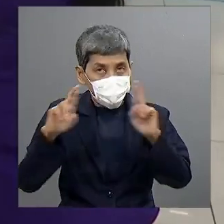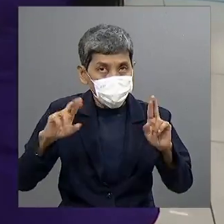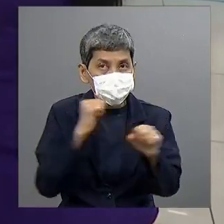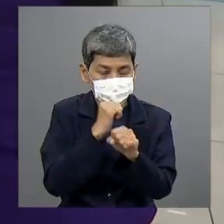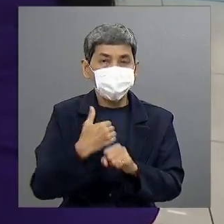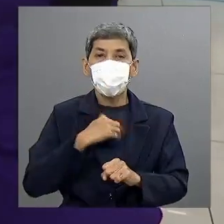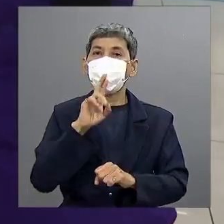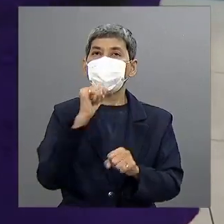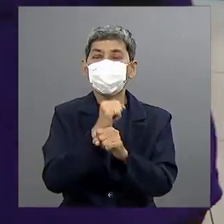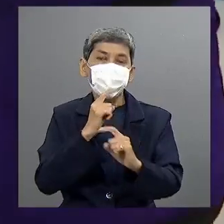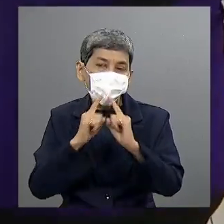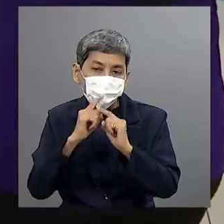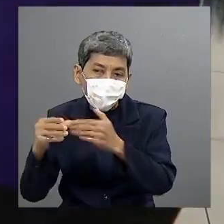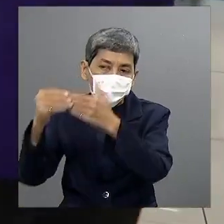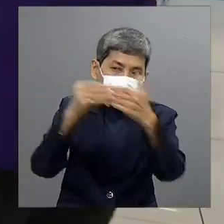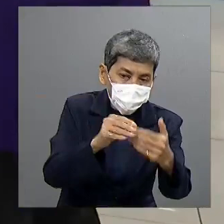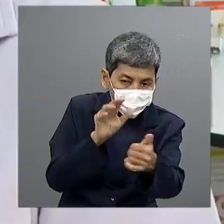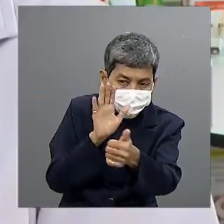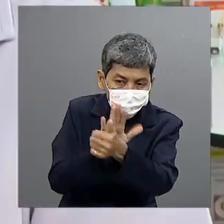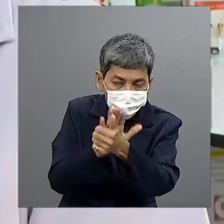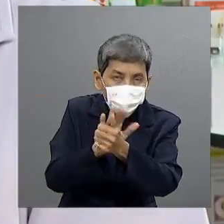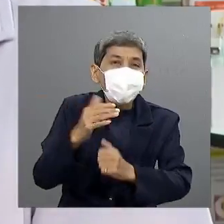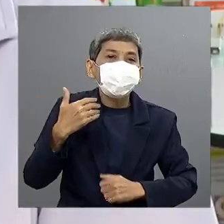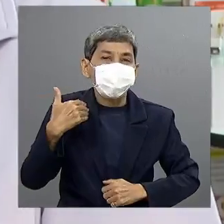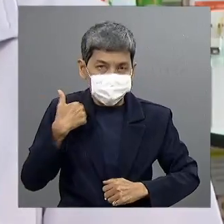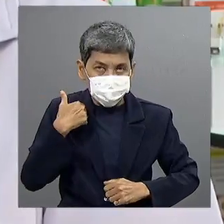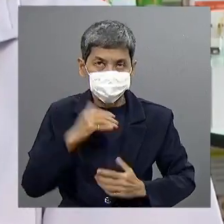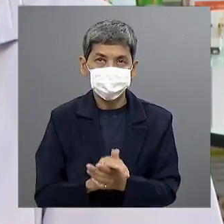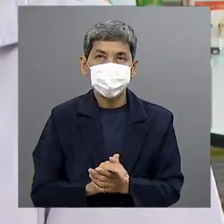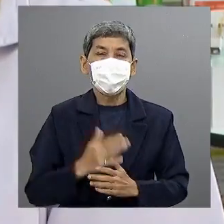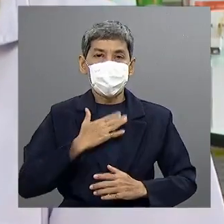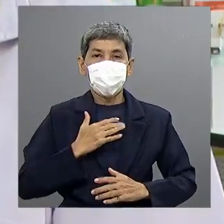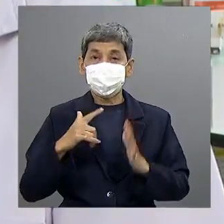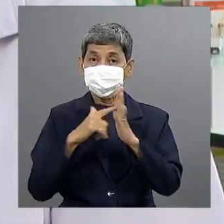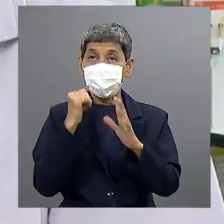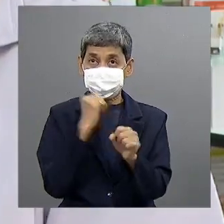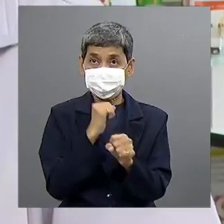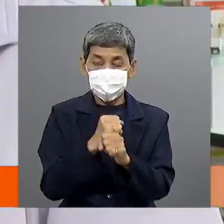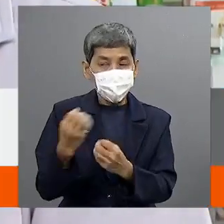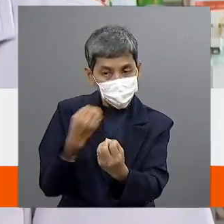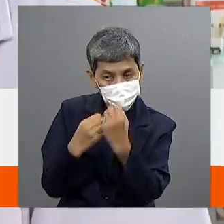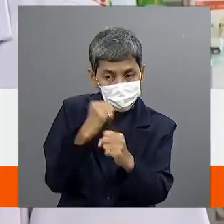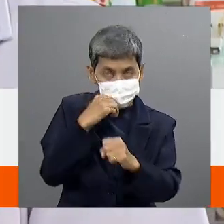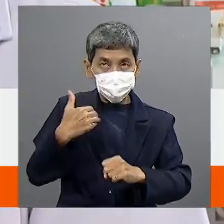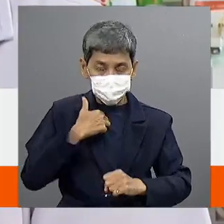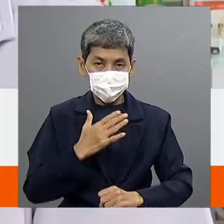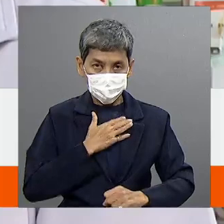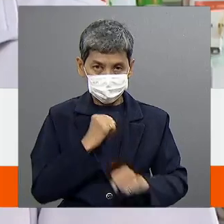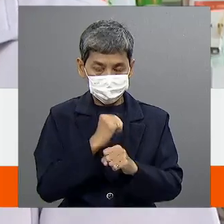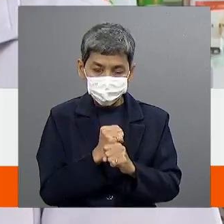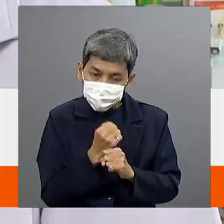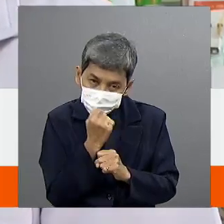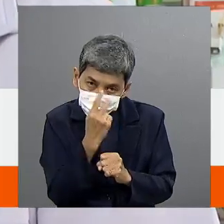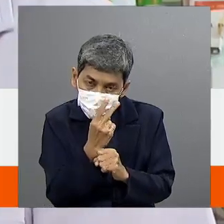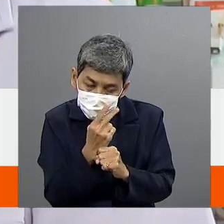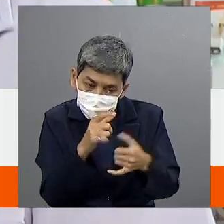านส่งต่อเพื่อช่วยดูแลด้วยค่ะ ซึ่งทางเภสัชเองนะคะพอได้รับทราบข้อมูลแล้วนะคะก็จะทำการประเมินอาการเบื้องต้นค่ะว่าต